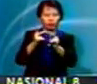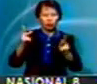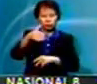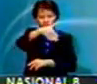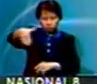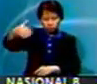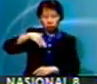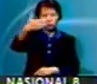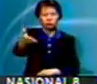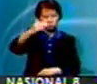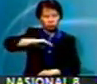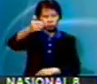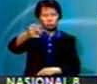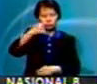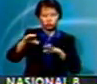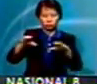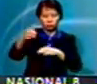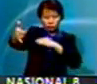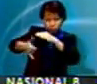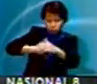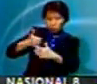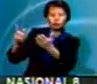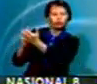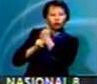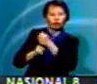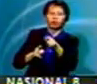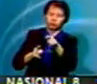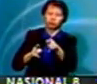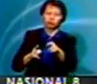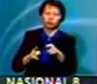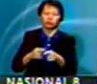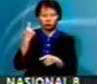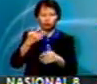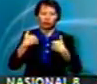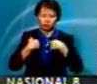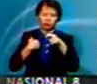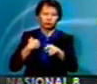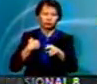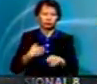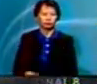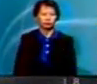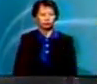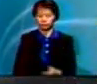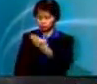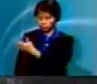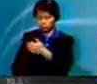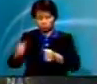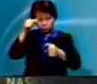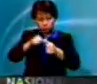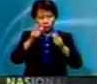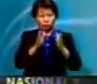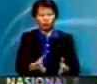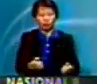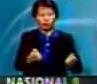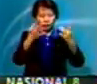sempadan untuk melaksanakan pencerobohan ataupun melakukan penculikan, ya. Beliau turut mengingatkan orang